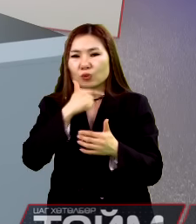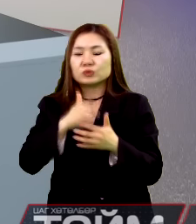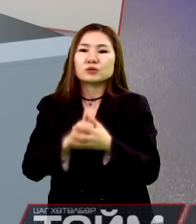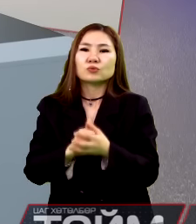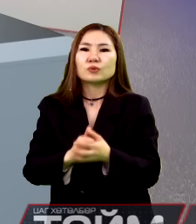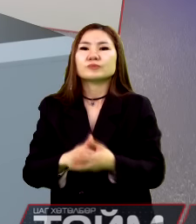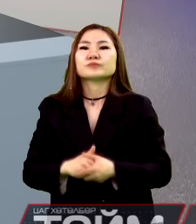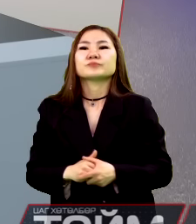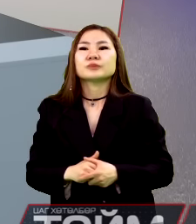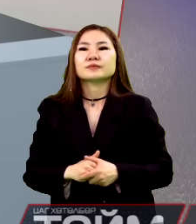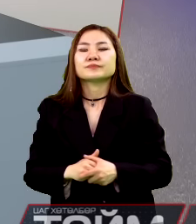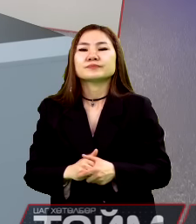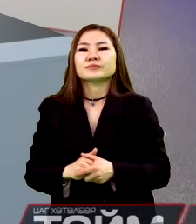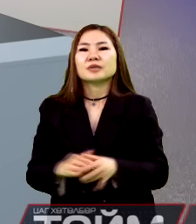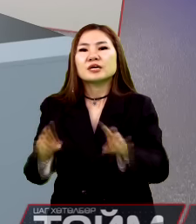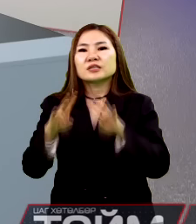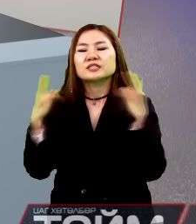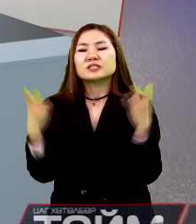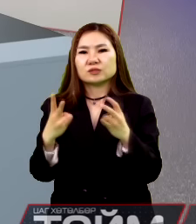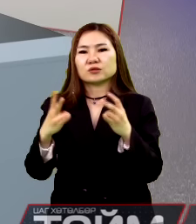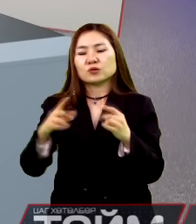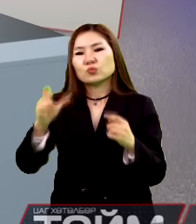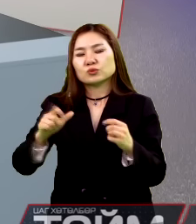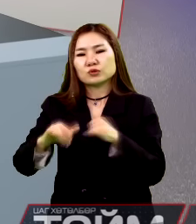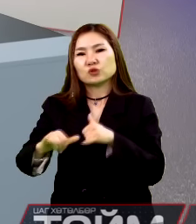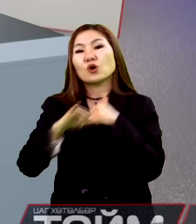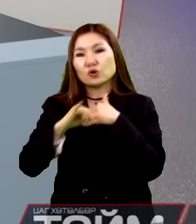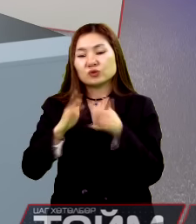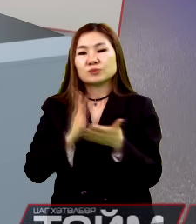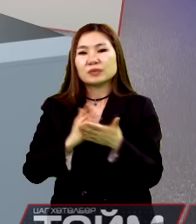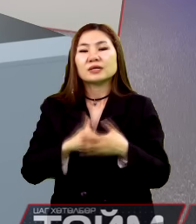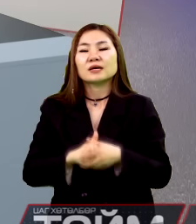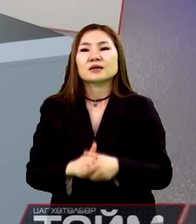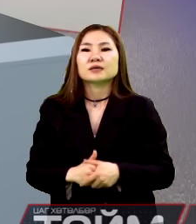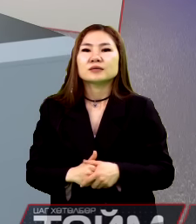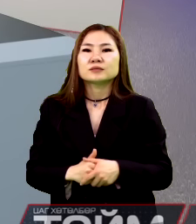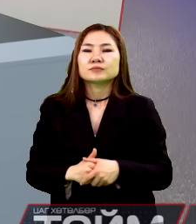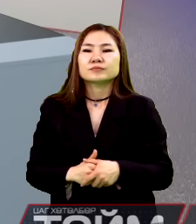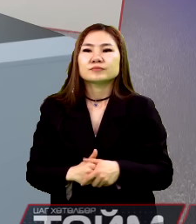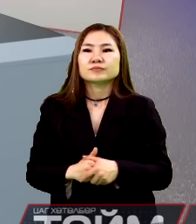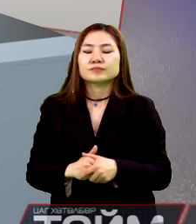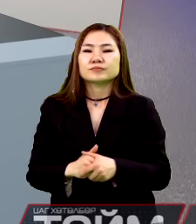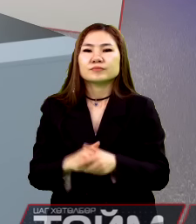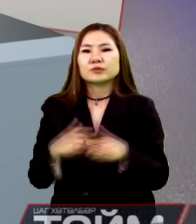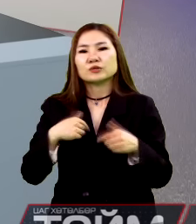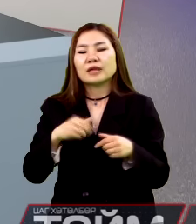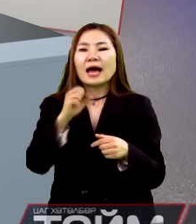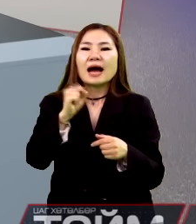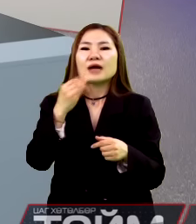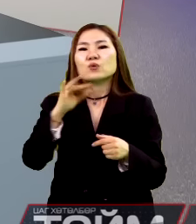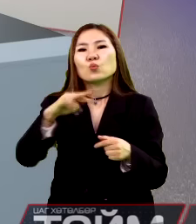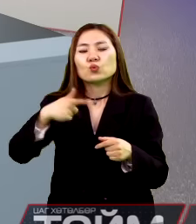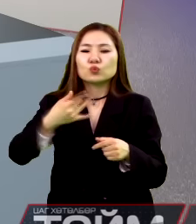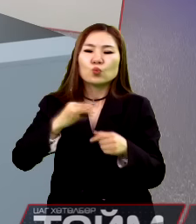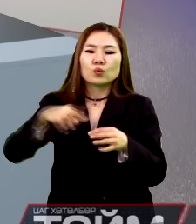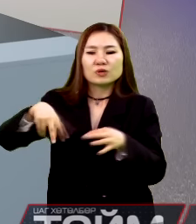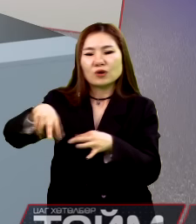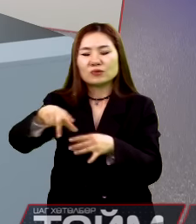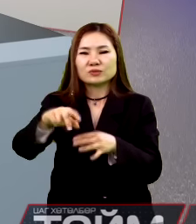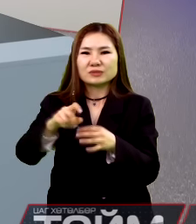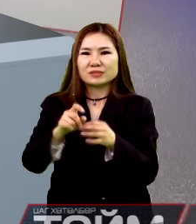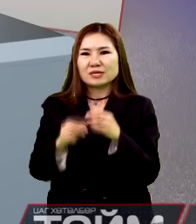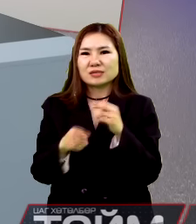Зам хаач. Тэгээд тэр чинь өөрөө нөгөө нийтийн ингээд хохироогод нь шүү дээ тийм ингээд. Тэрүүгээр одоо хүн бол аюулгүй ингээд зорчих хэвээр